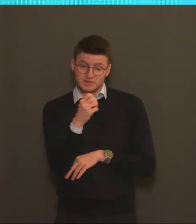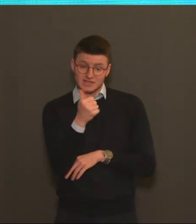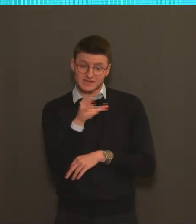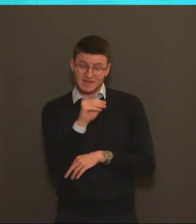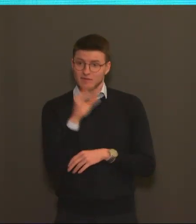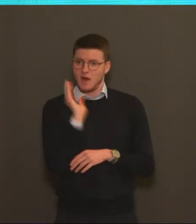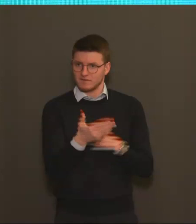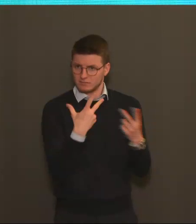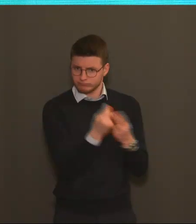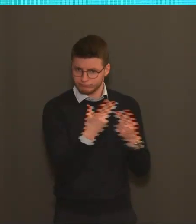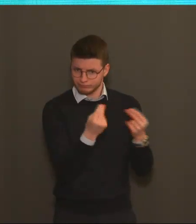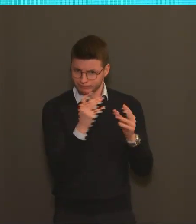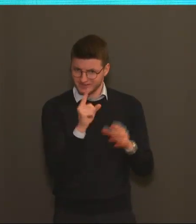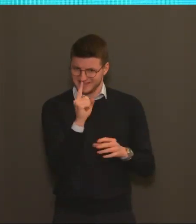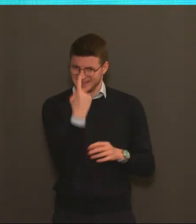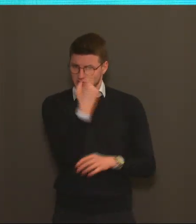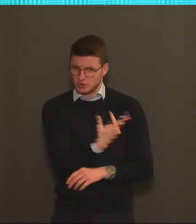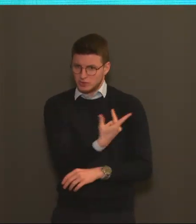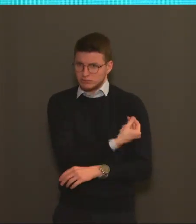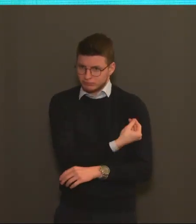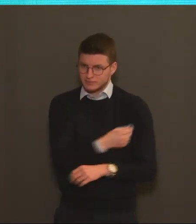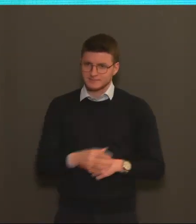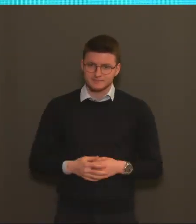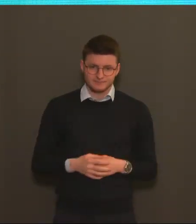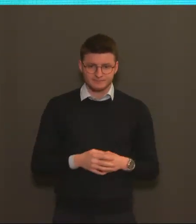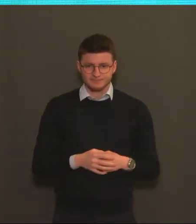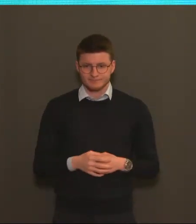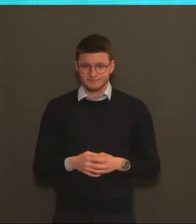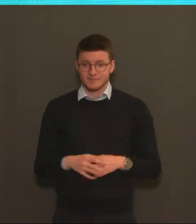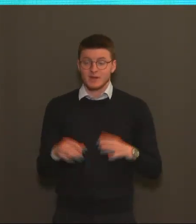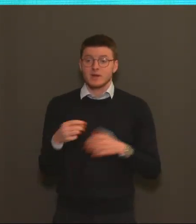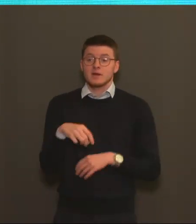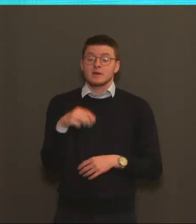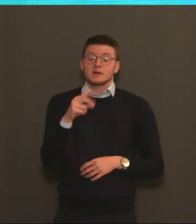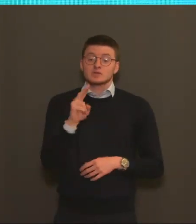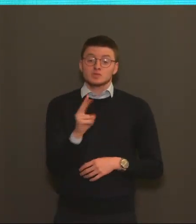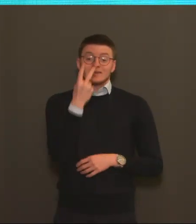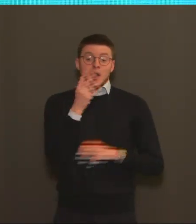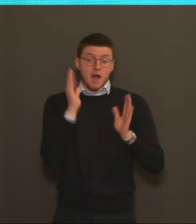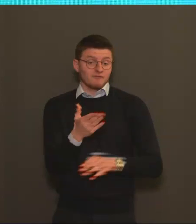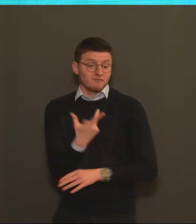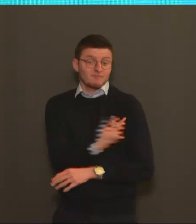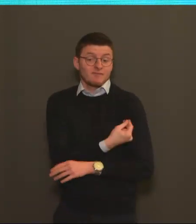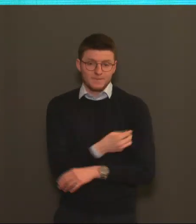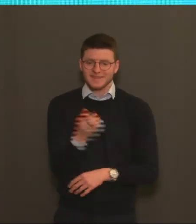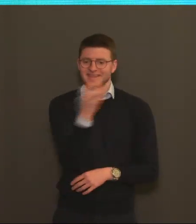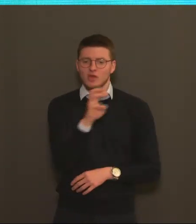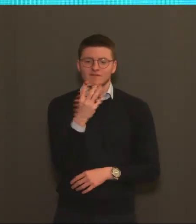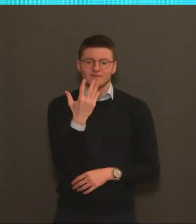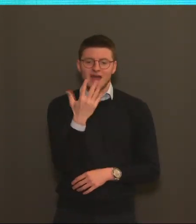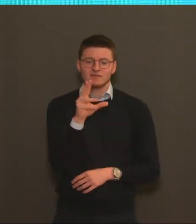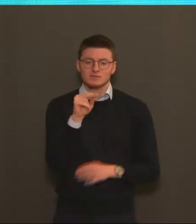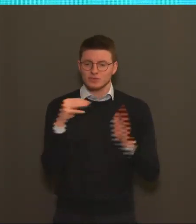Iets meer dan 325.000 Belgen hebben een tweede dosis gekregen en dat is 2,8% van de totale